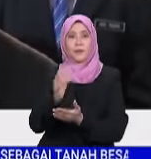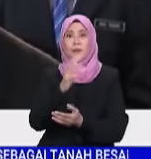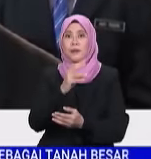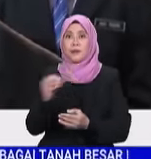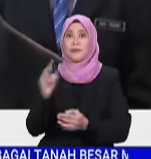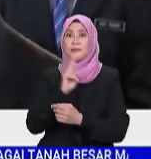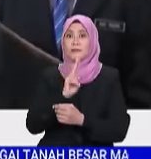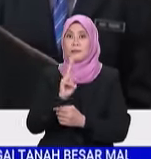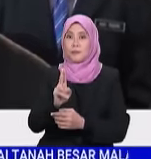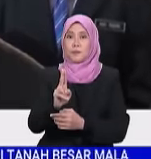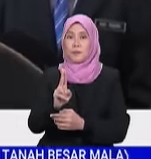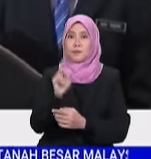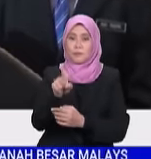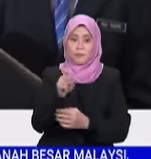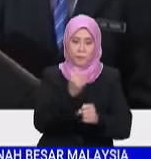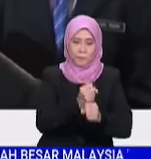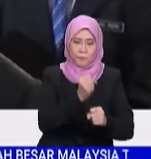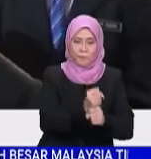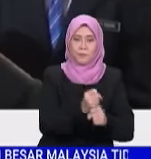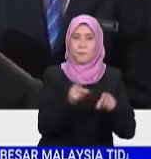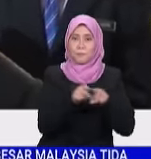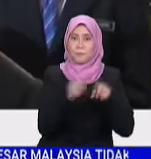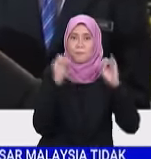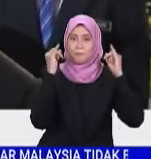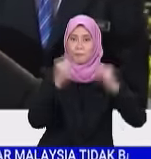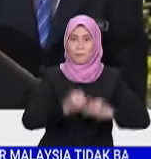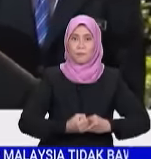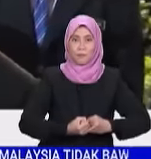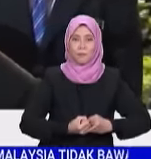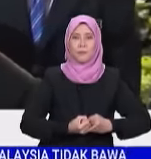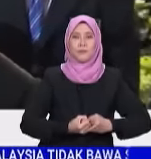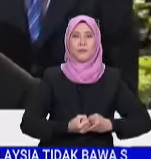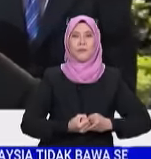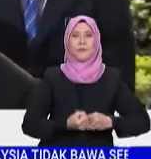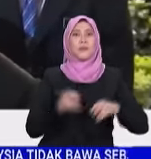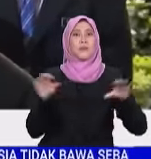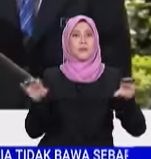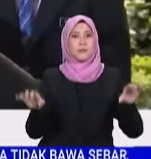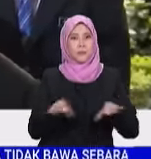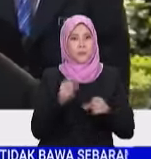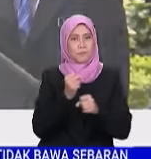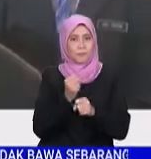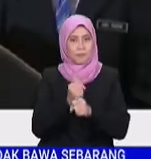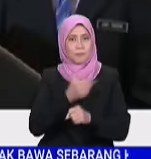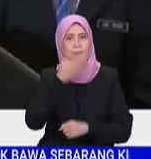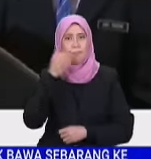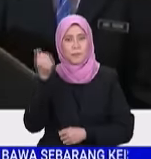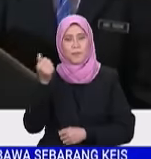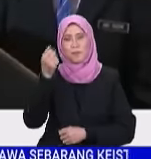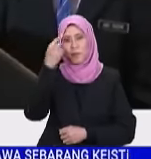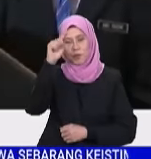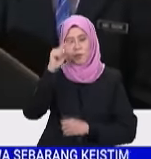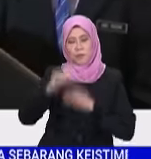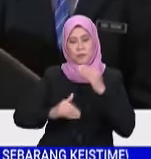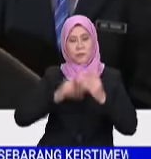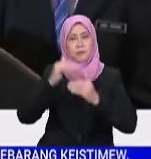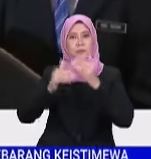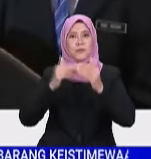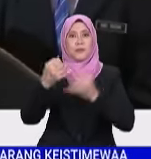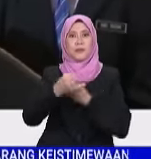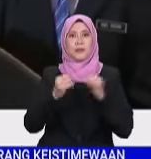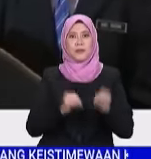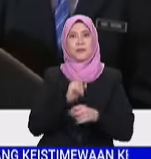kita supaya bekerja ini sebagai satu ibadah dan kita laksana dengan dengan sebaik-baik untuk memajukan jabatan agama